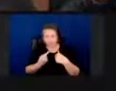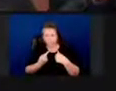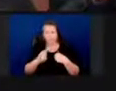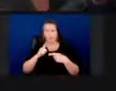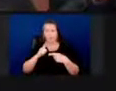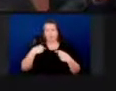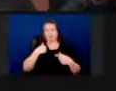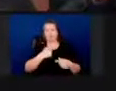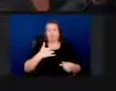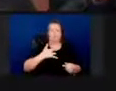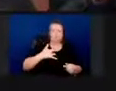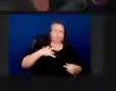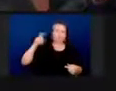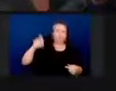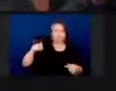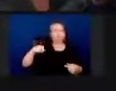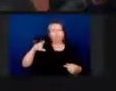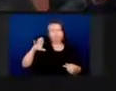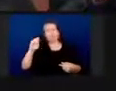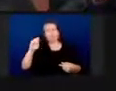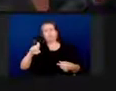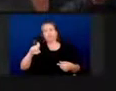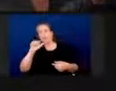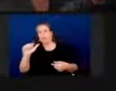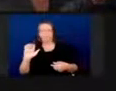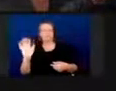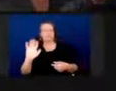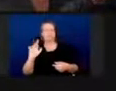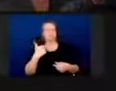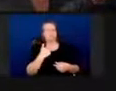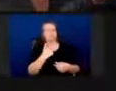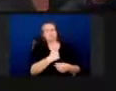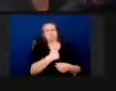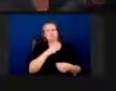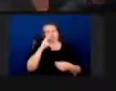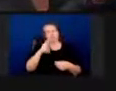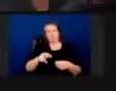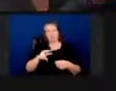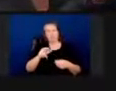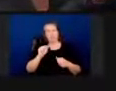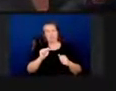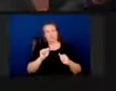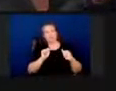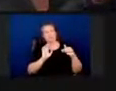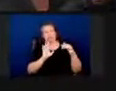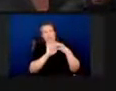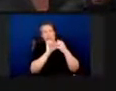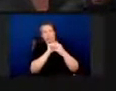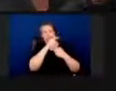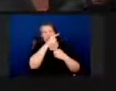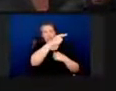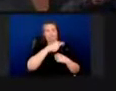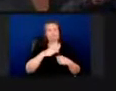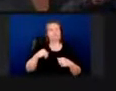JCPS wala ni la taifa zima. Tuli